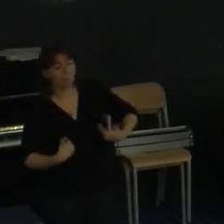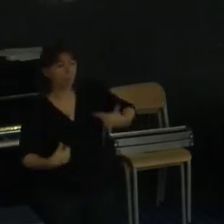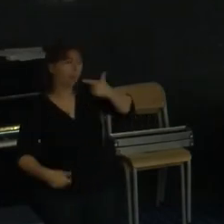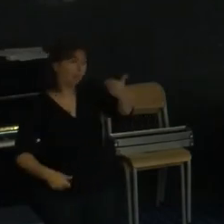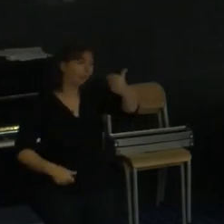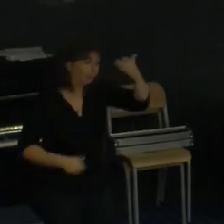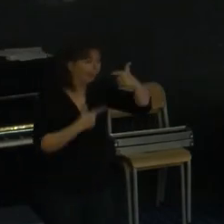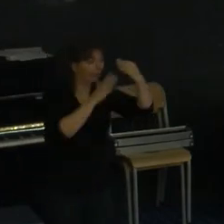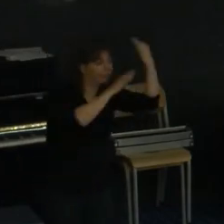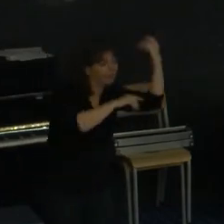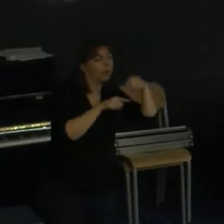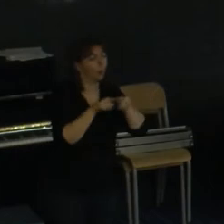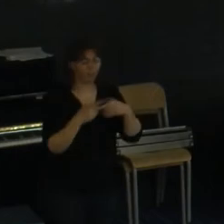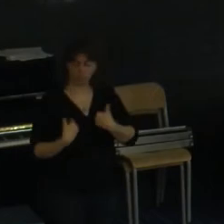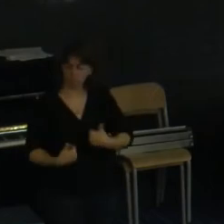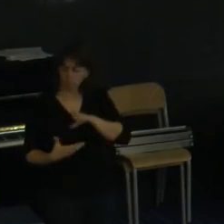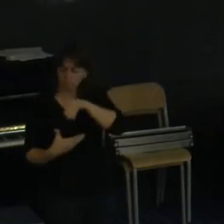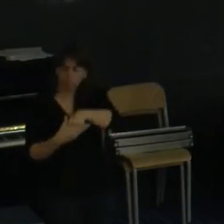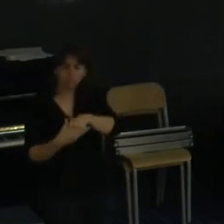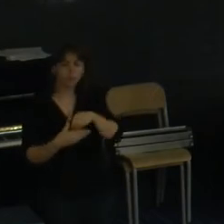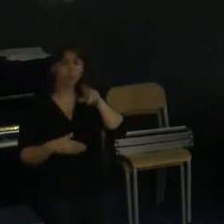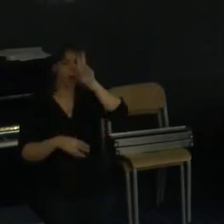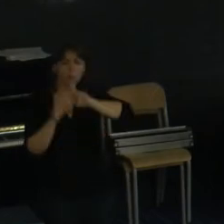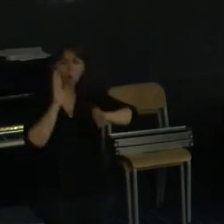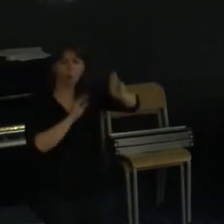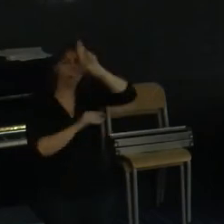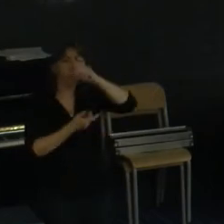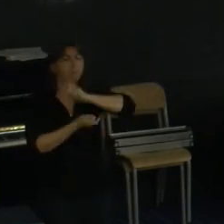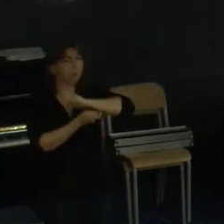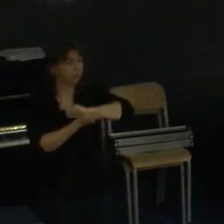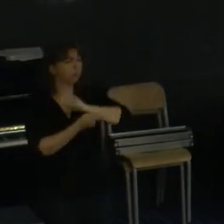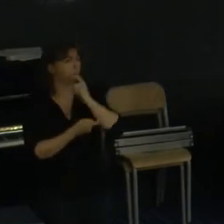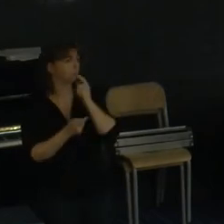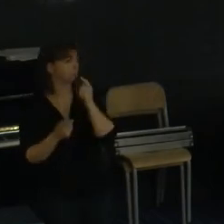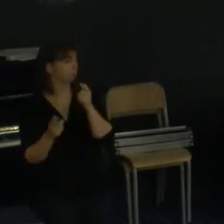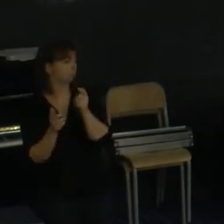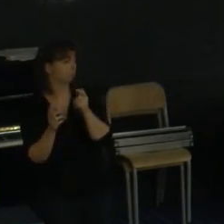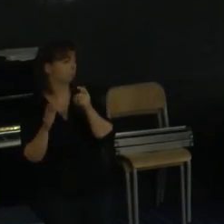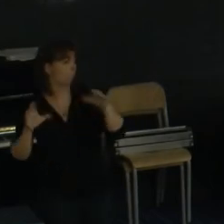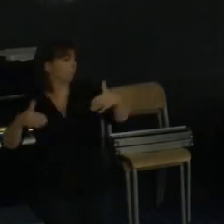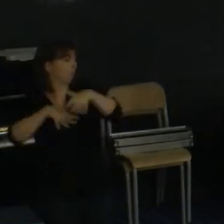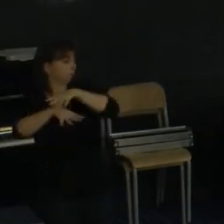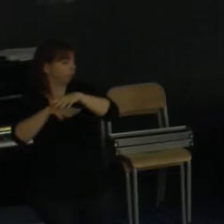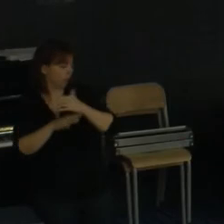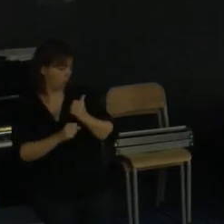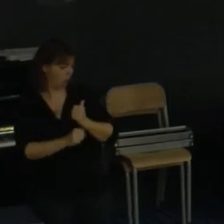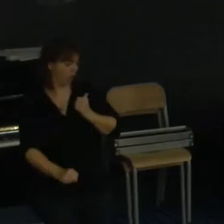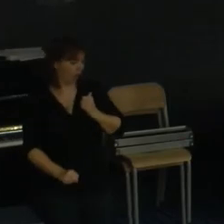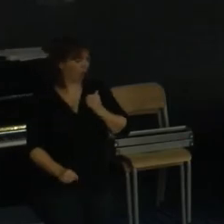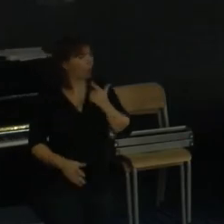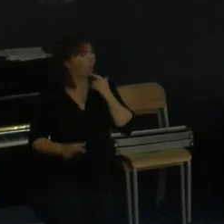Je suis aussi membre de l'EuroPython Society, donc j'organise aussi l'EuroPython. Donc l'année dernière, à Rémini, c'était nous qui l'avions